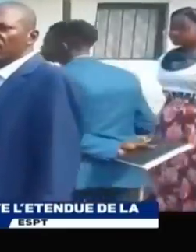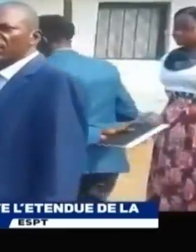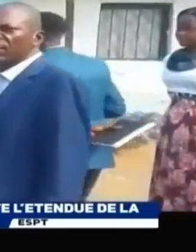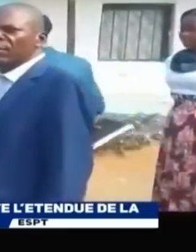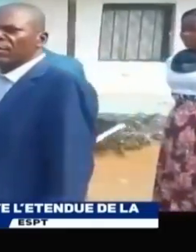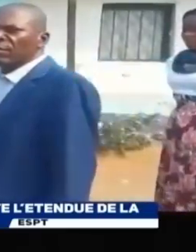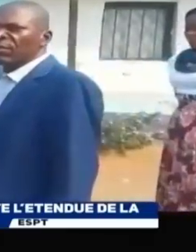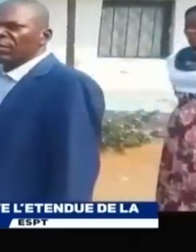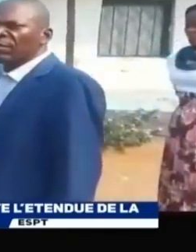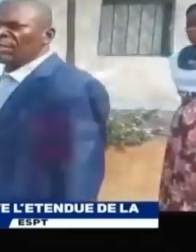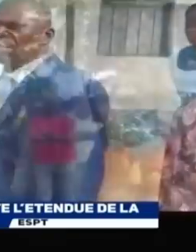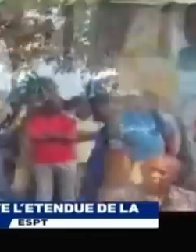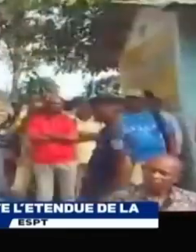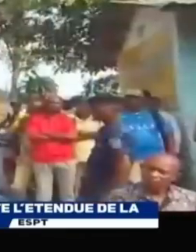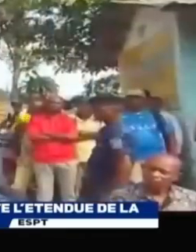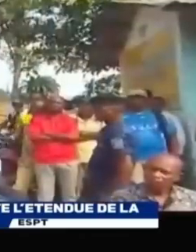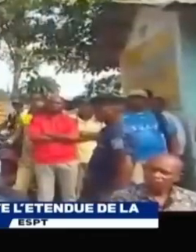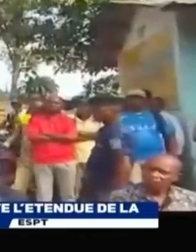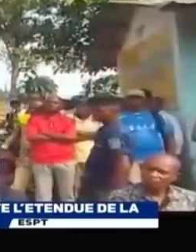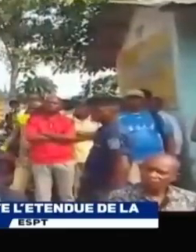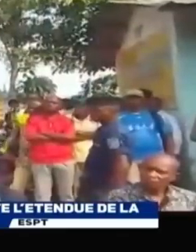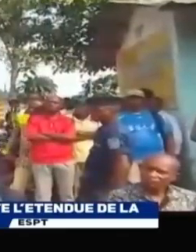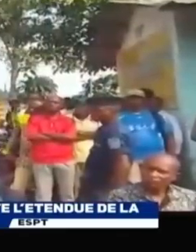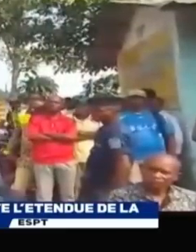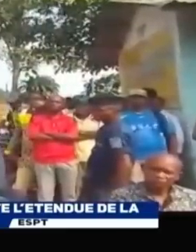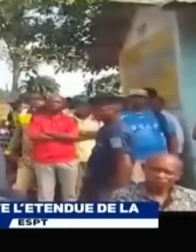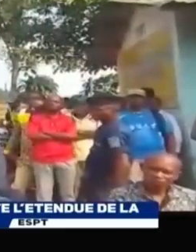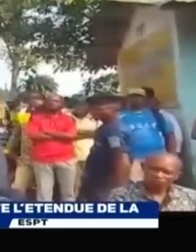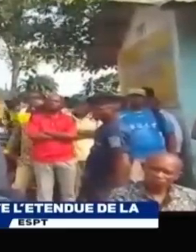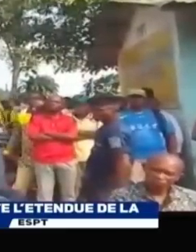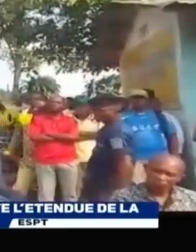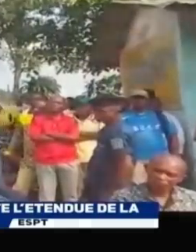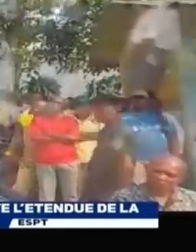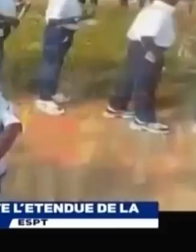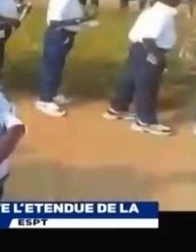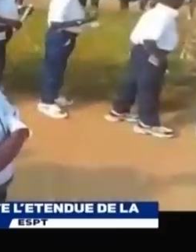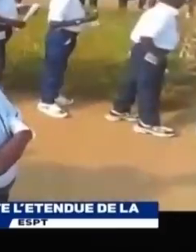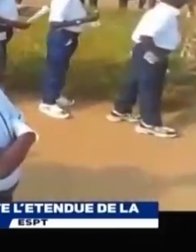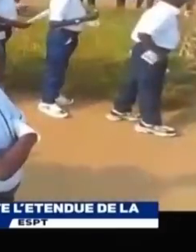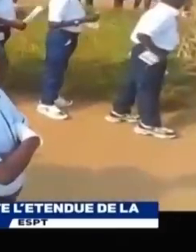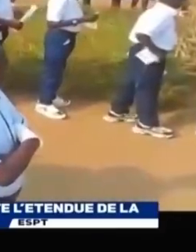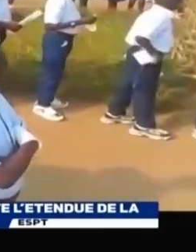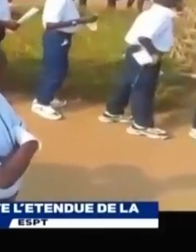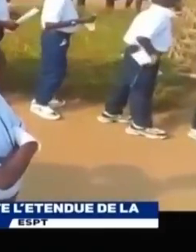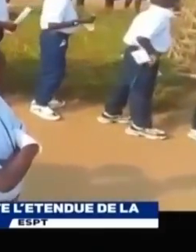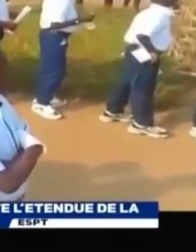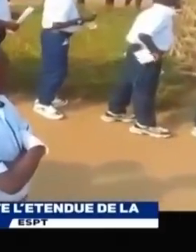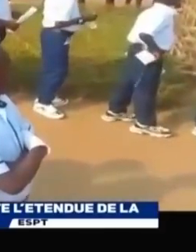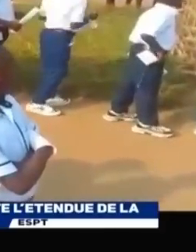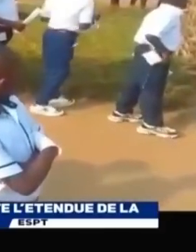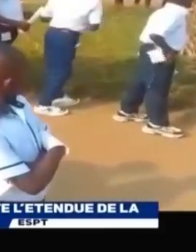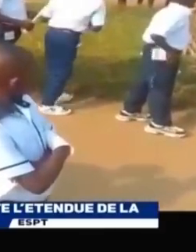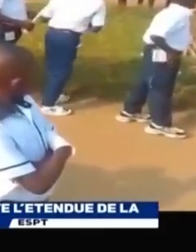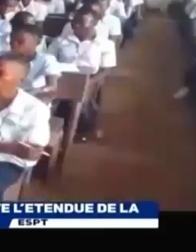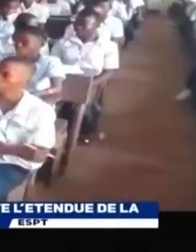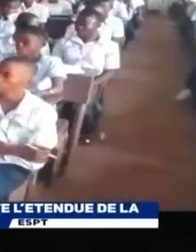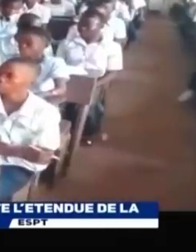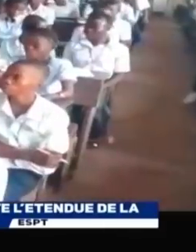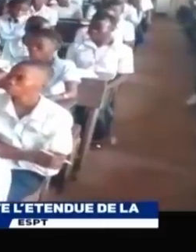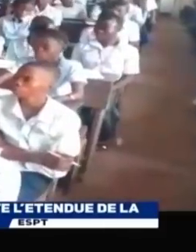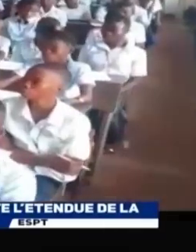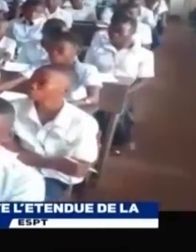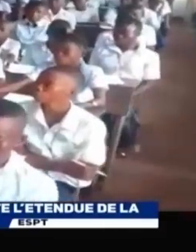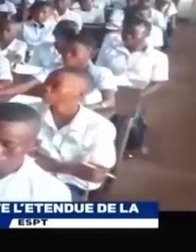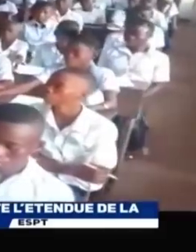de l'inspecteur principal provincial de Mweka. Dans ce mode de circonstances, l'autorité provinciale a encouragé les élèves